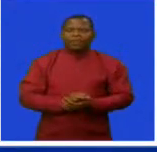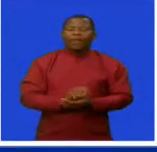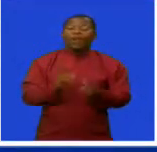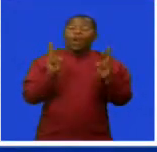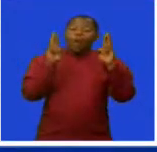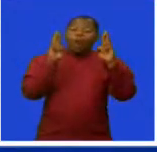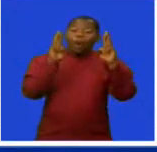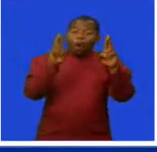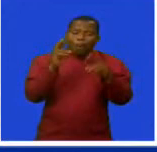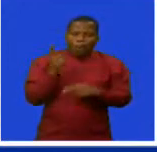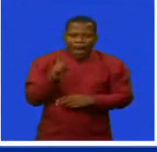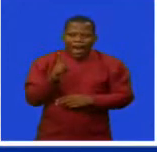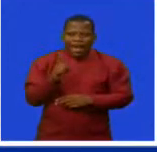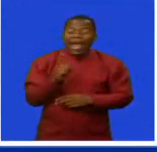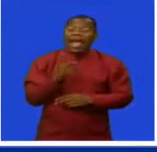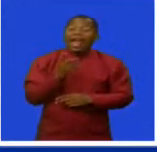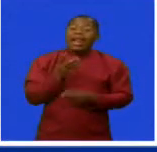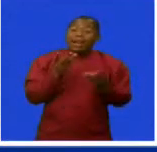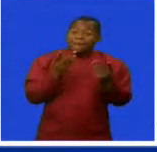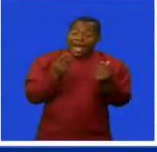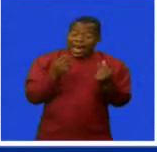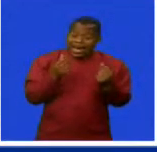le ndlu bese idzilekile